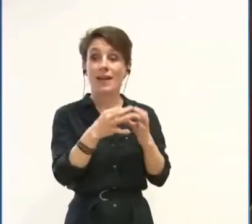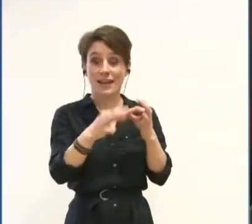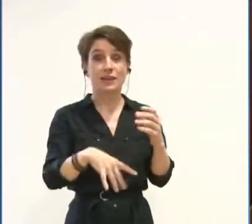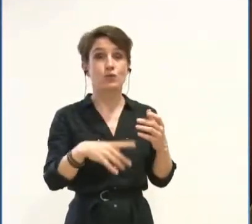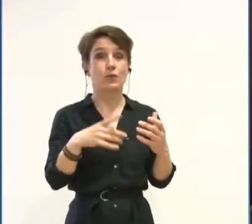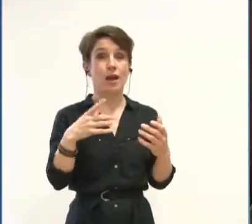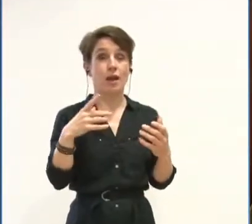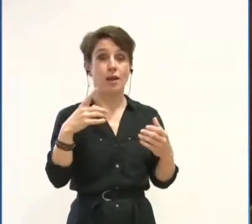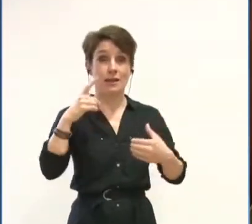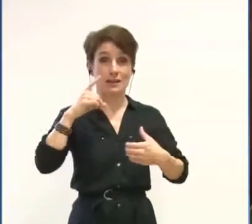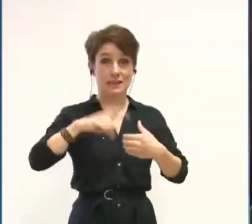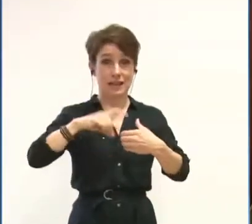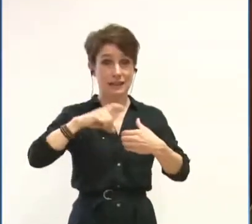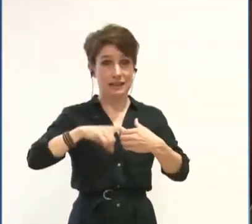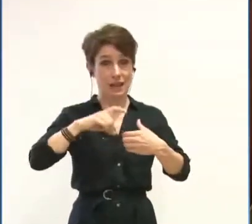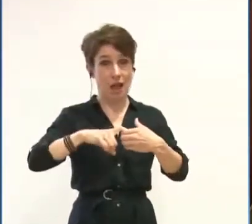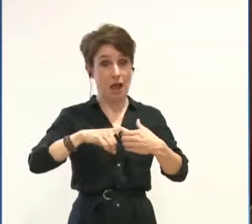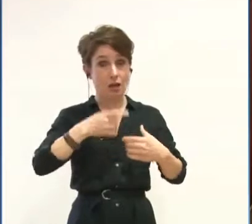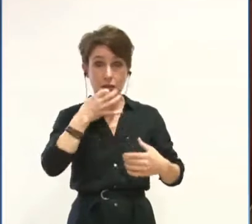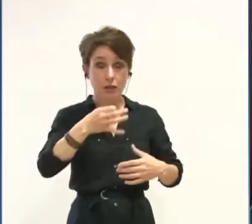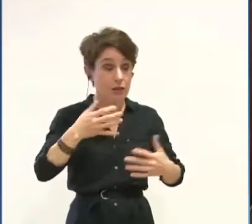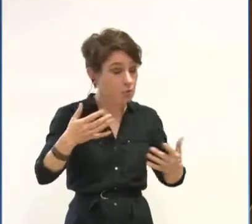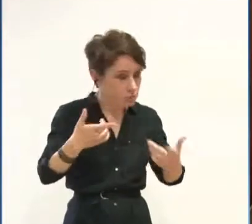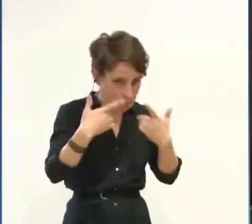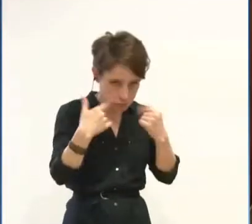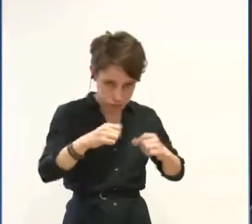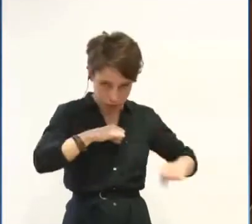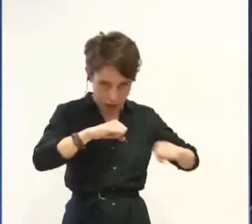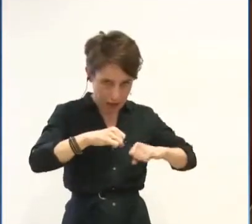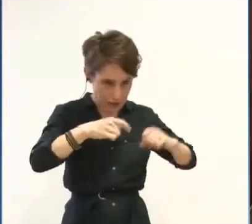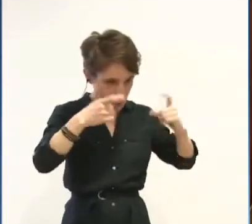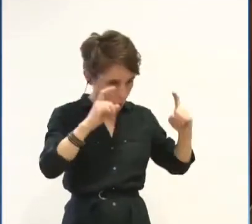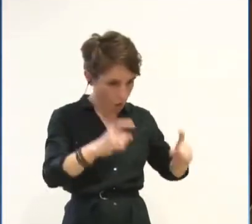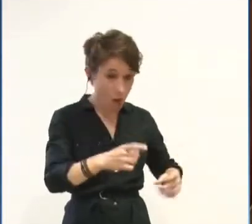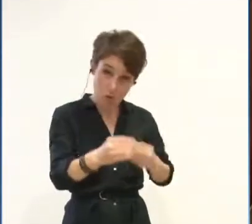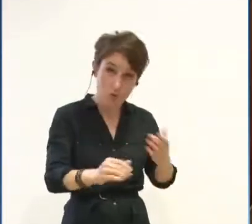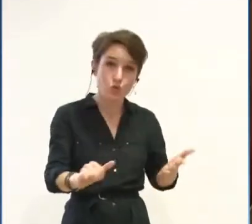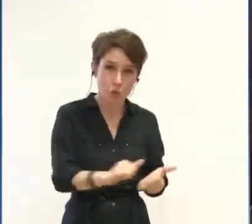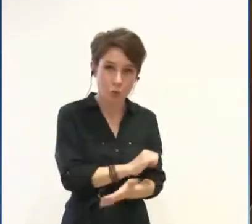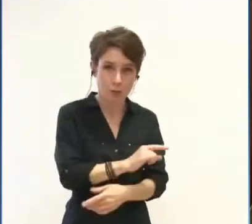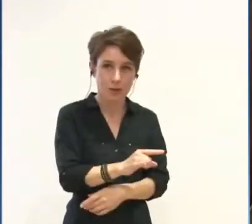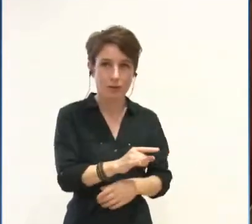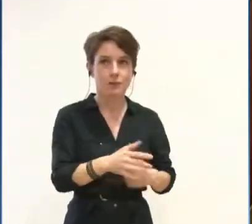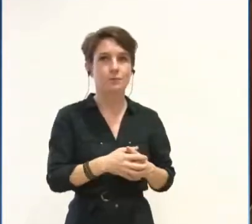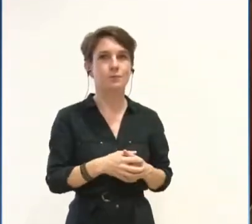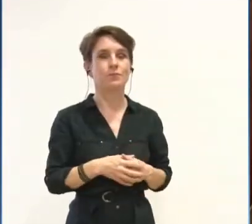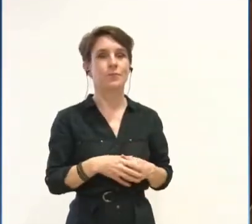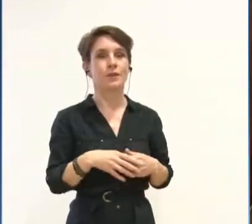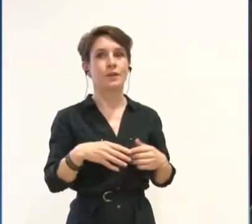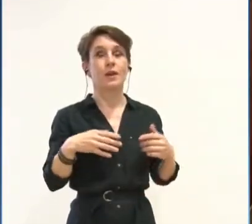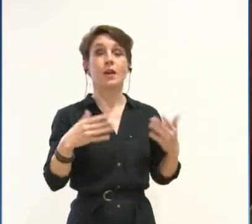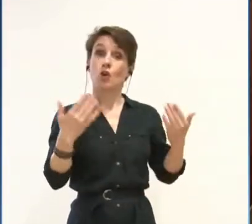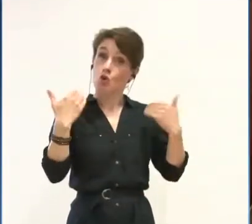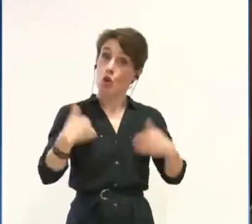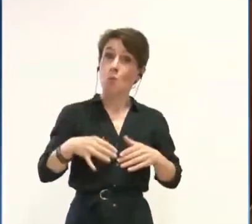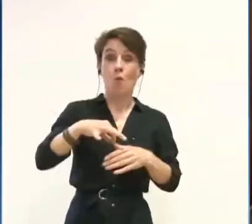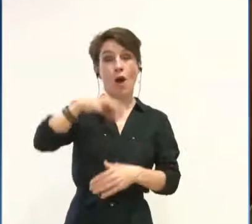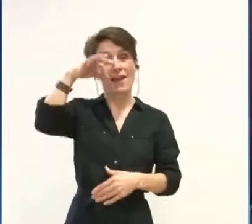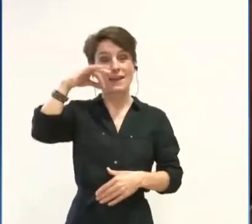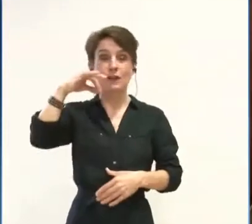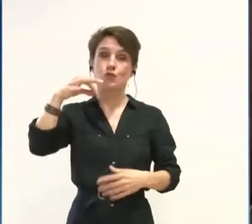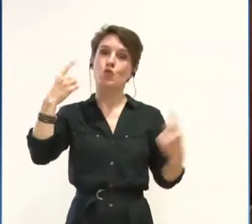actions dégradées ou carrément supprimées. S'il est très difficile pour l'élu d'opposition que je suis de faire un